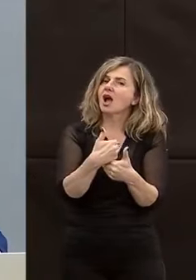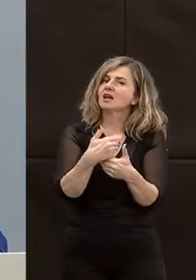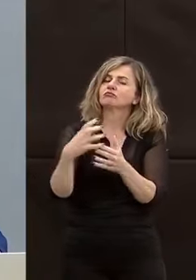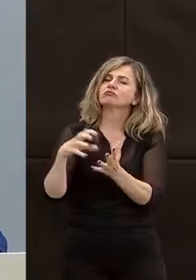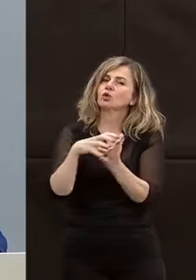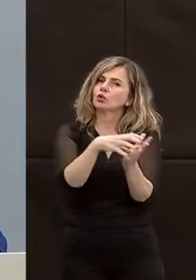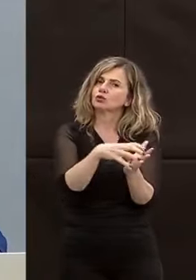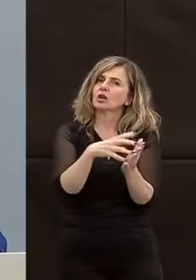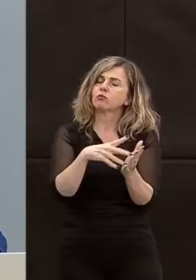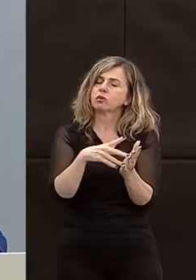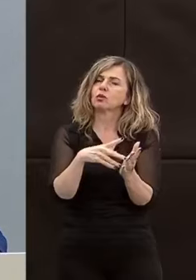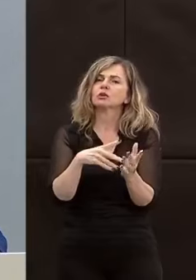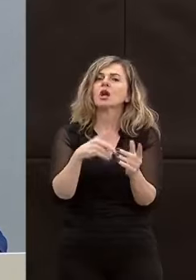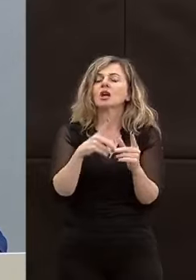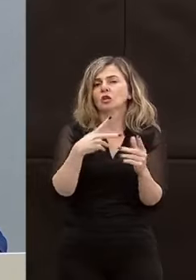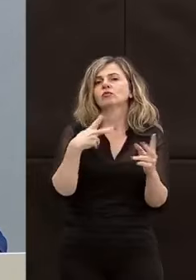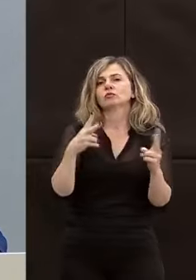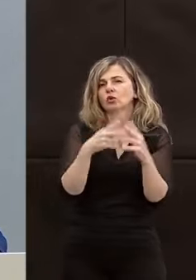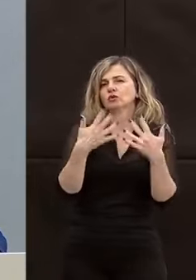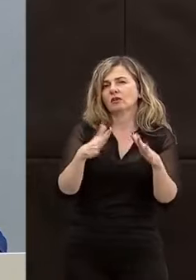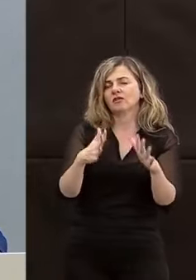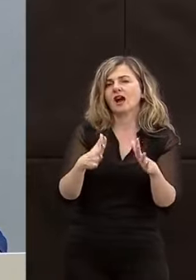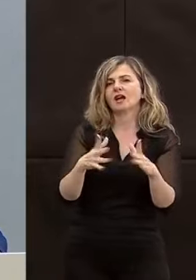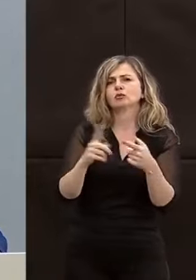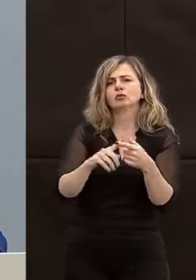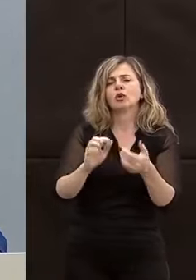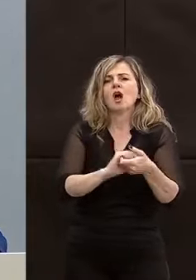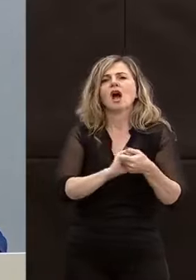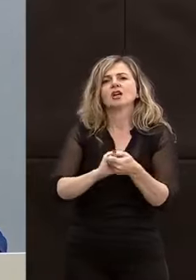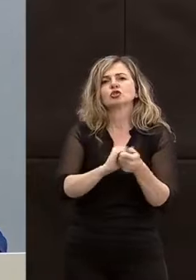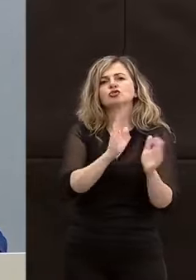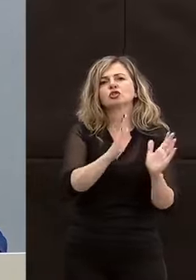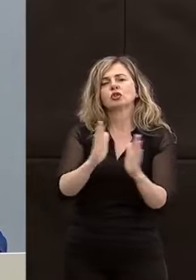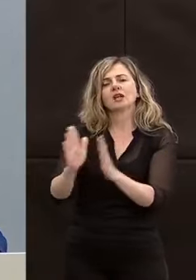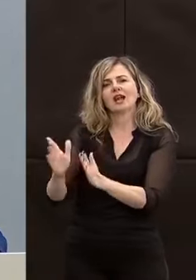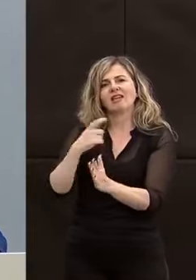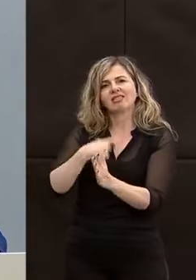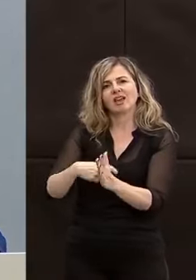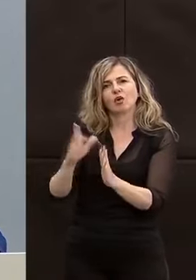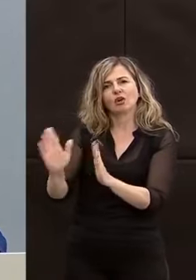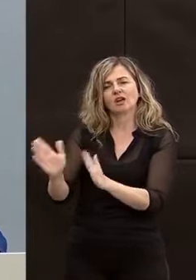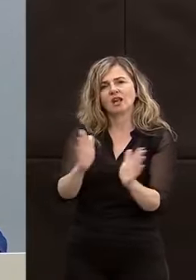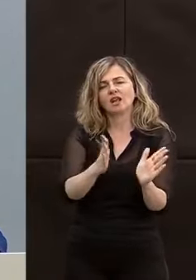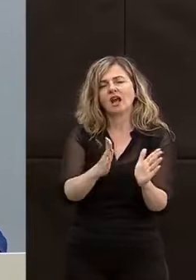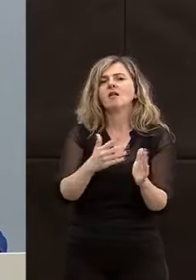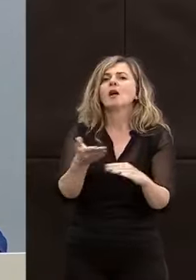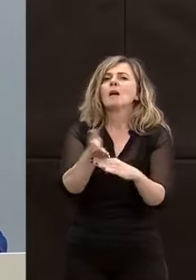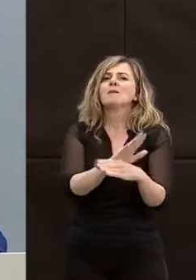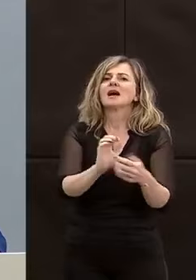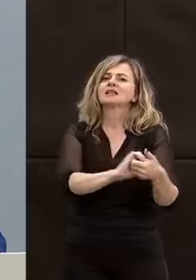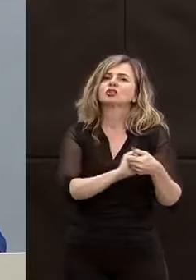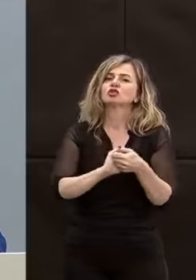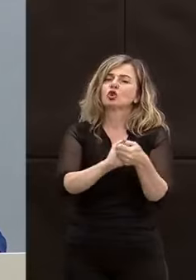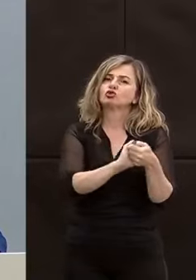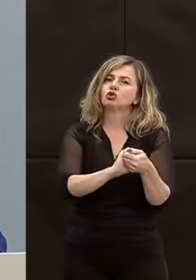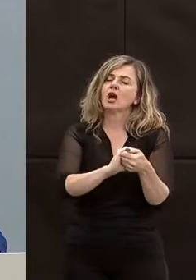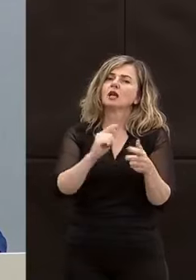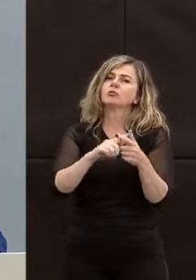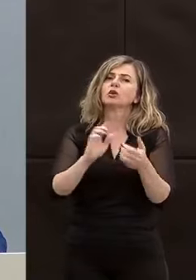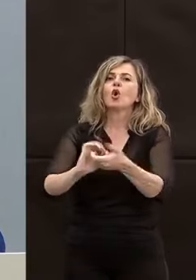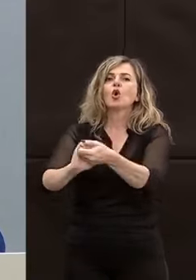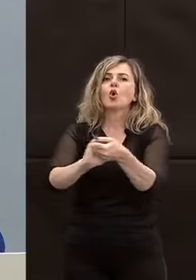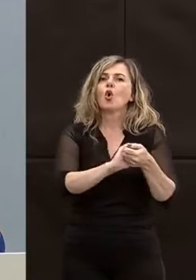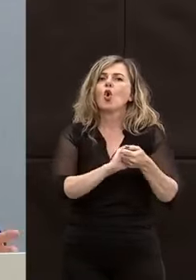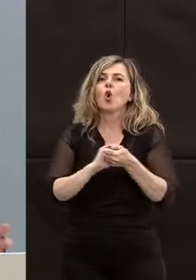incontrato dalle associazioni di categorie di categoria dalle parti sociali e anche dalla cooperazione